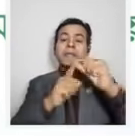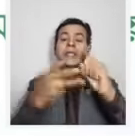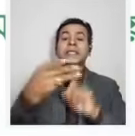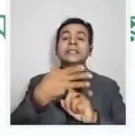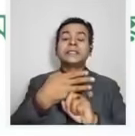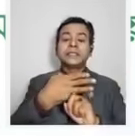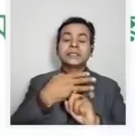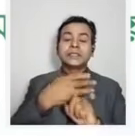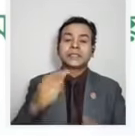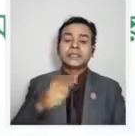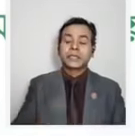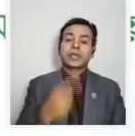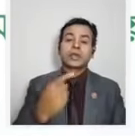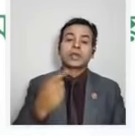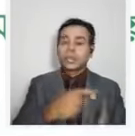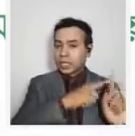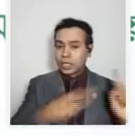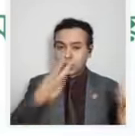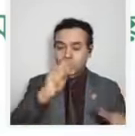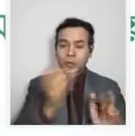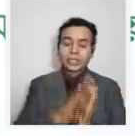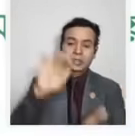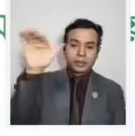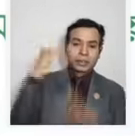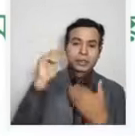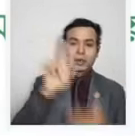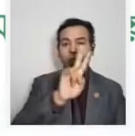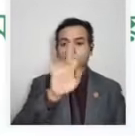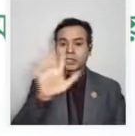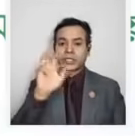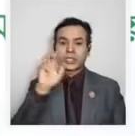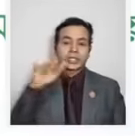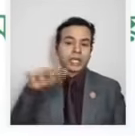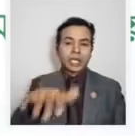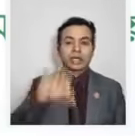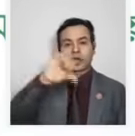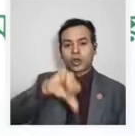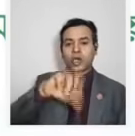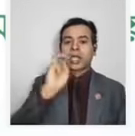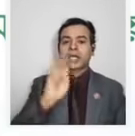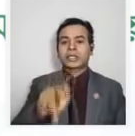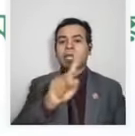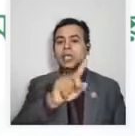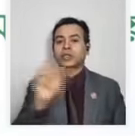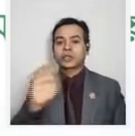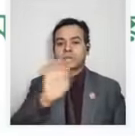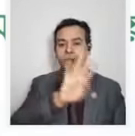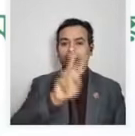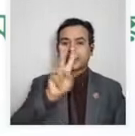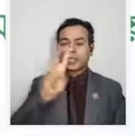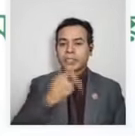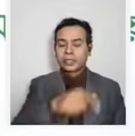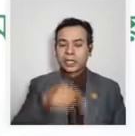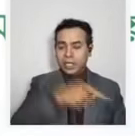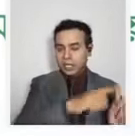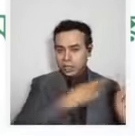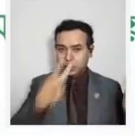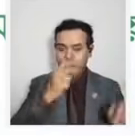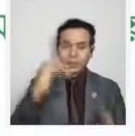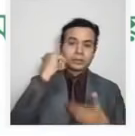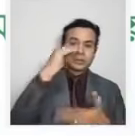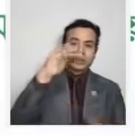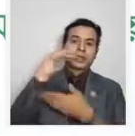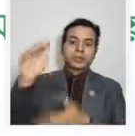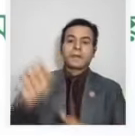25,942,142টি। আমি আবার বলছি, ব্যক্তিগত সুরক্ষা সামগ্রী যার তথ্য আমরা কেন্দ্রীয় ঔষধাগার থেকে পেয়ে থাকি এ পর্যন্ত সংগৃহীত হয়েছে